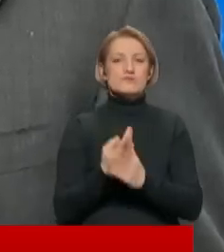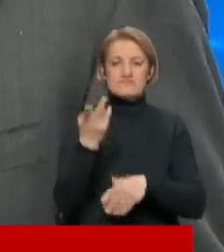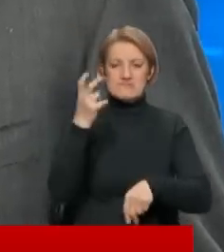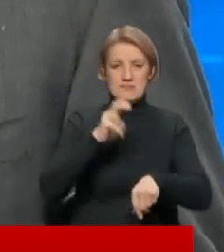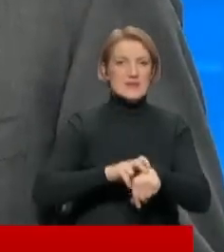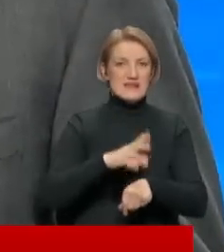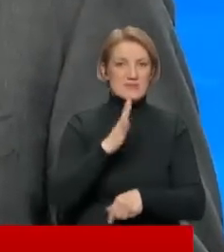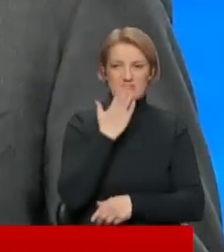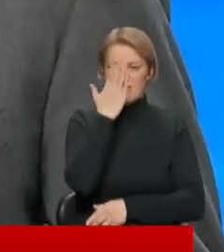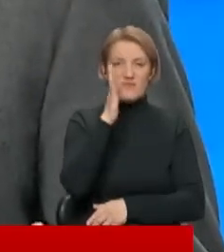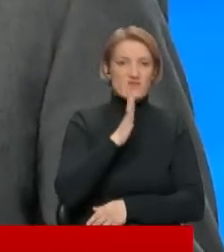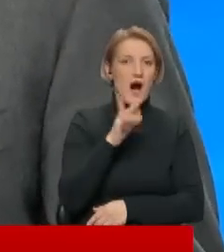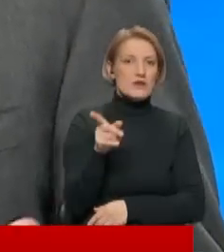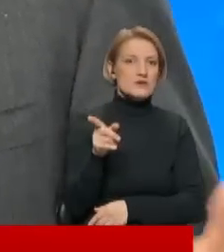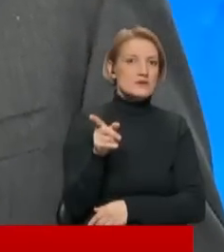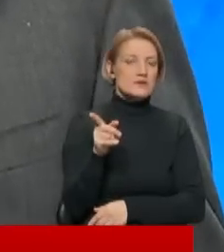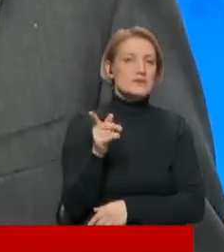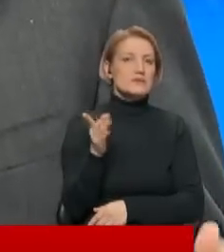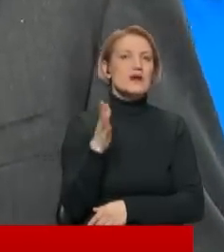kim ve Garez var ki ister